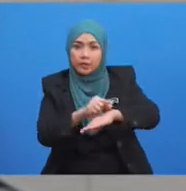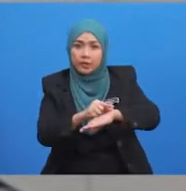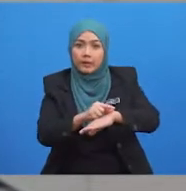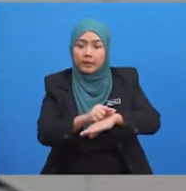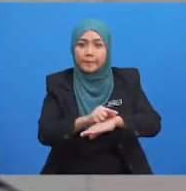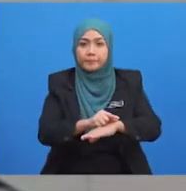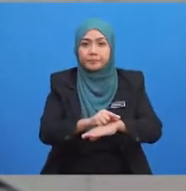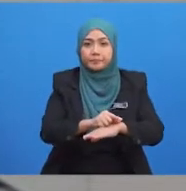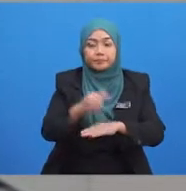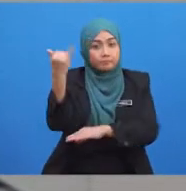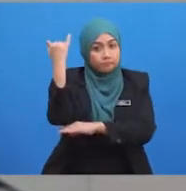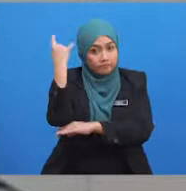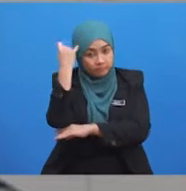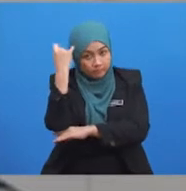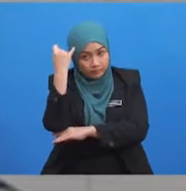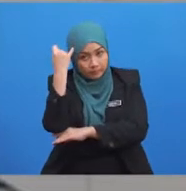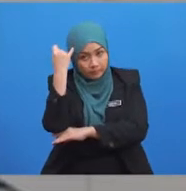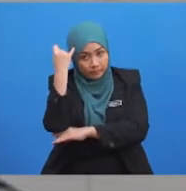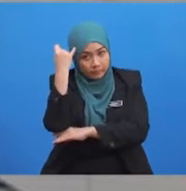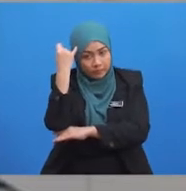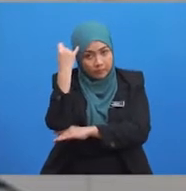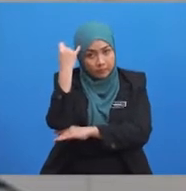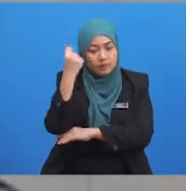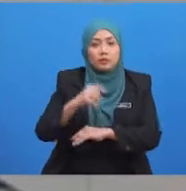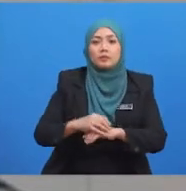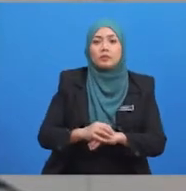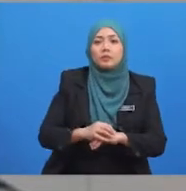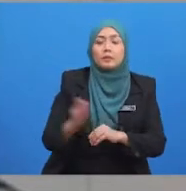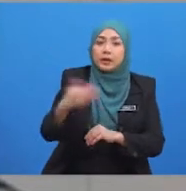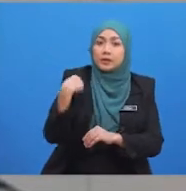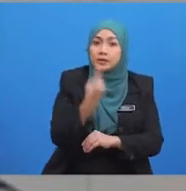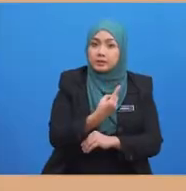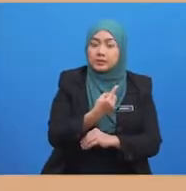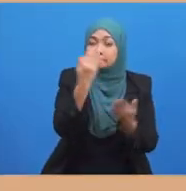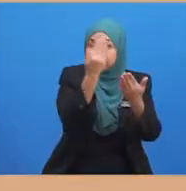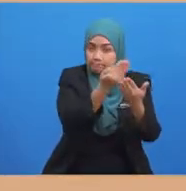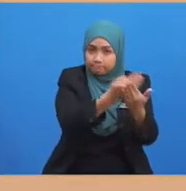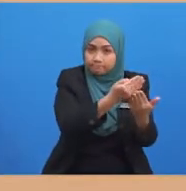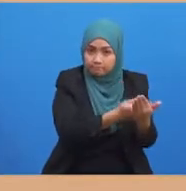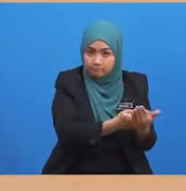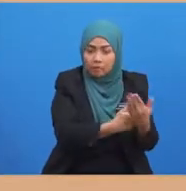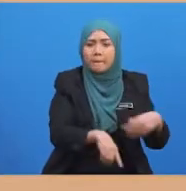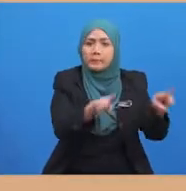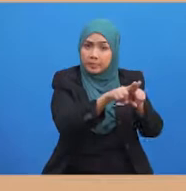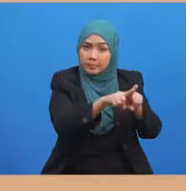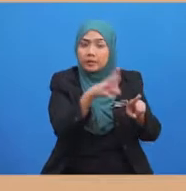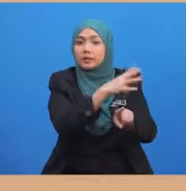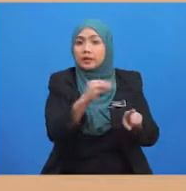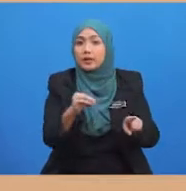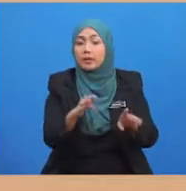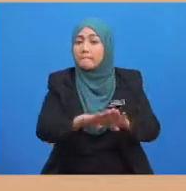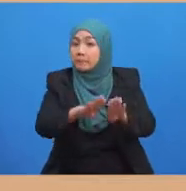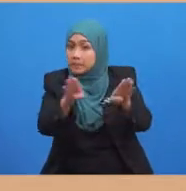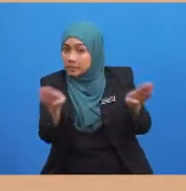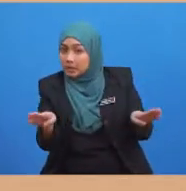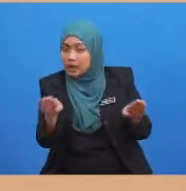aiting buih berganda, mari kita sama-sama menyenaraikan persamaan dan perbezaan